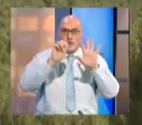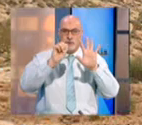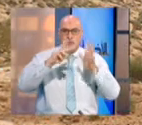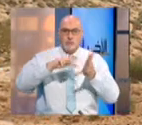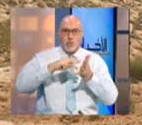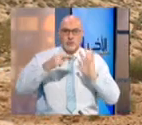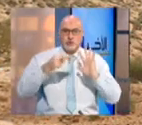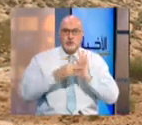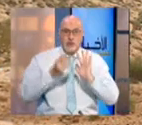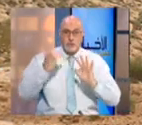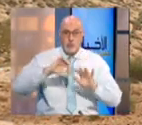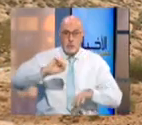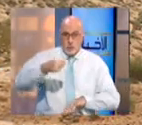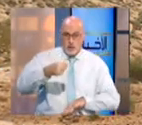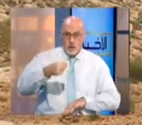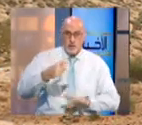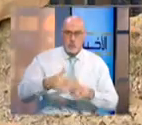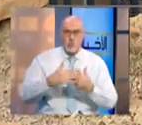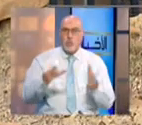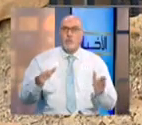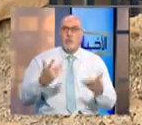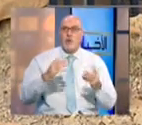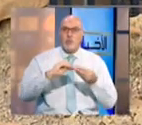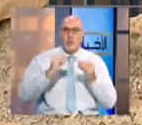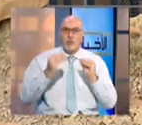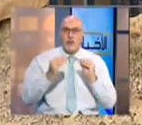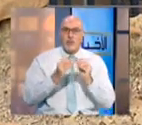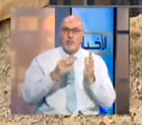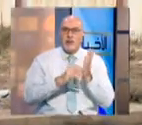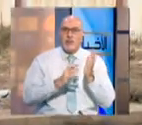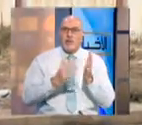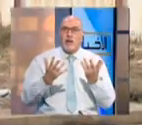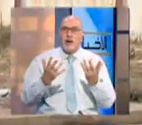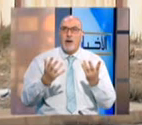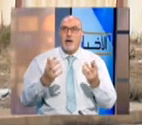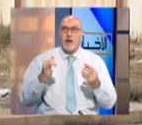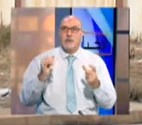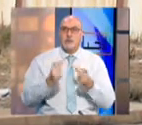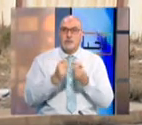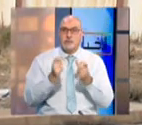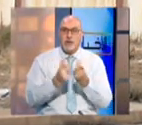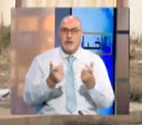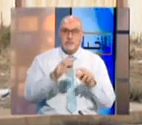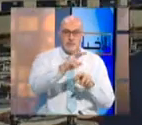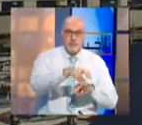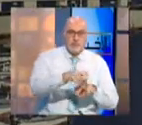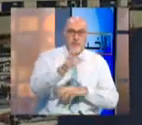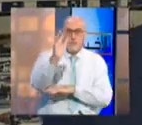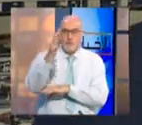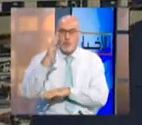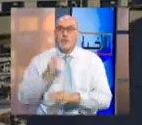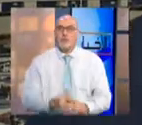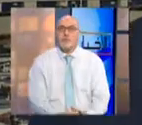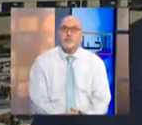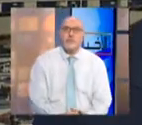مجمدا بسبب نقص العقار والتنازع عليه بين الغابات والفلاحة. هناك بعض